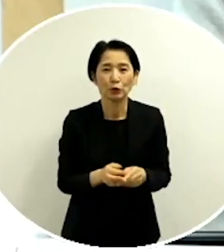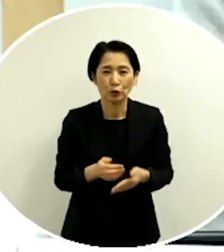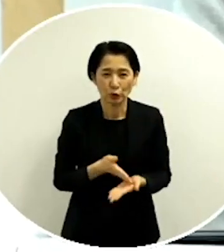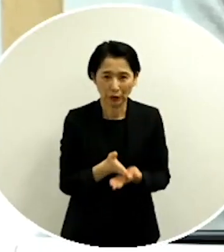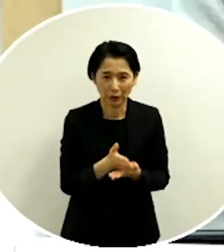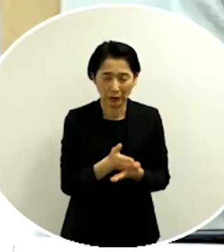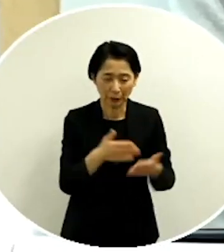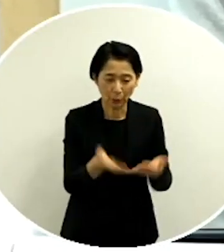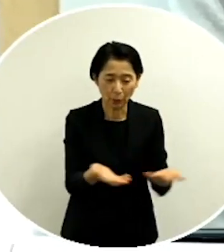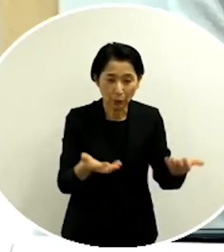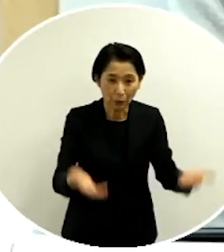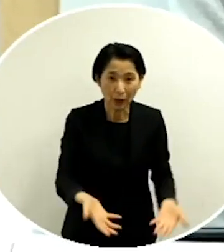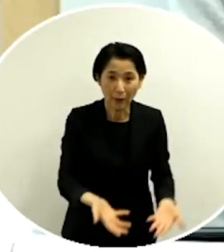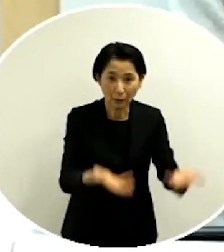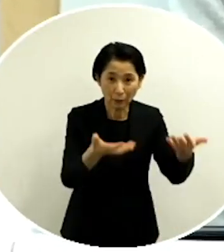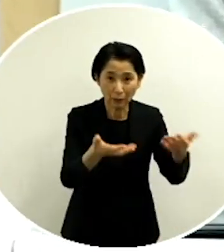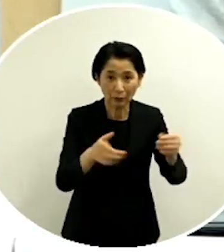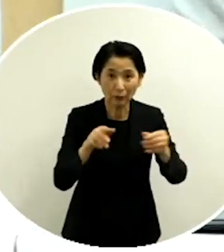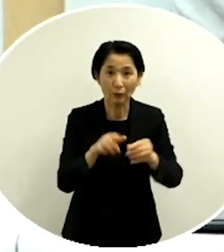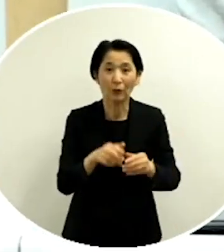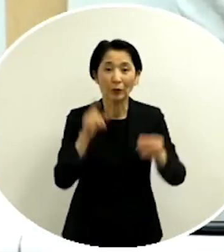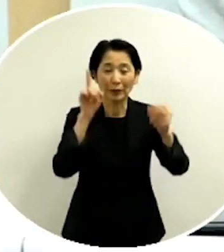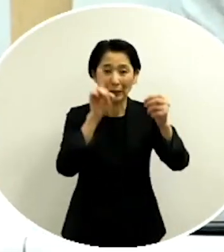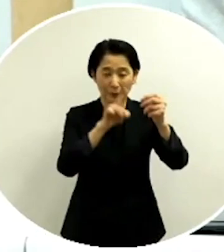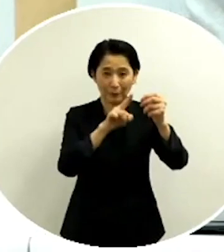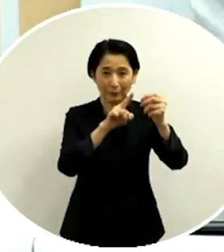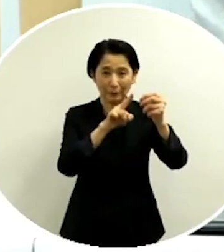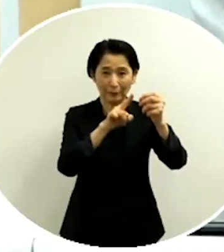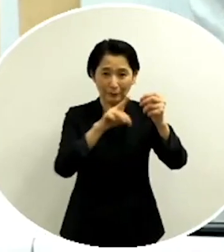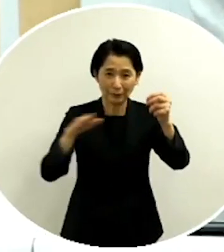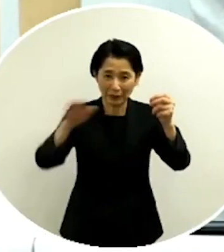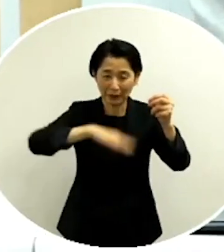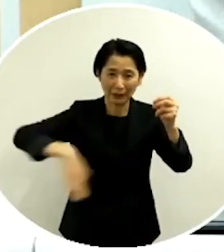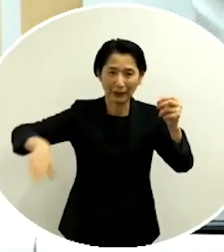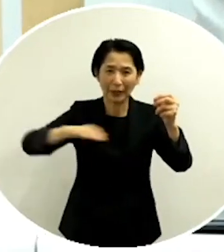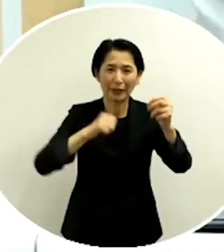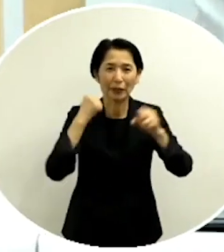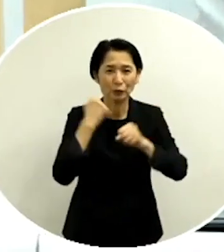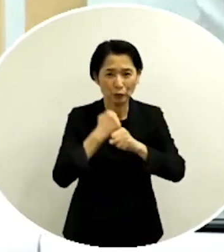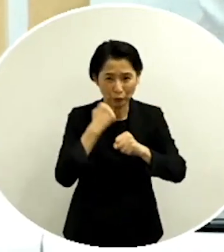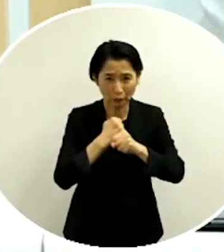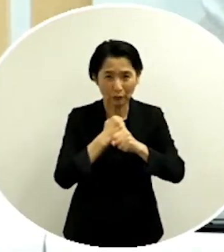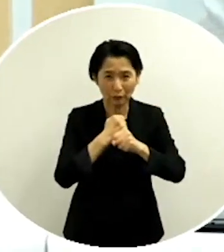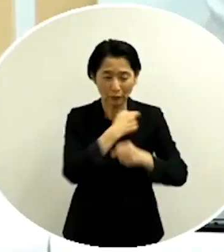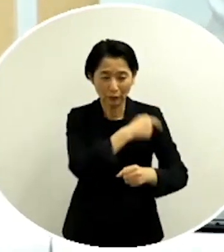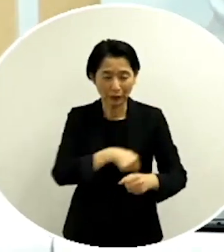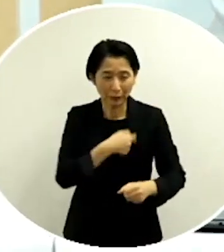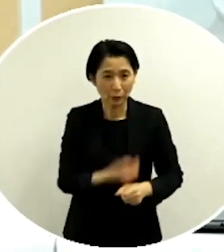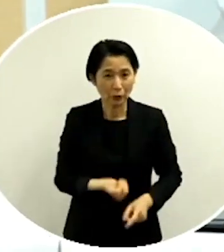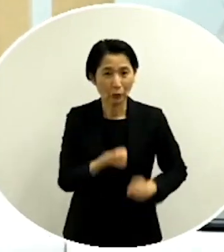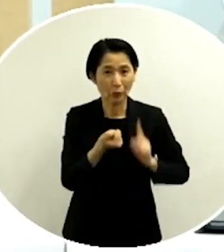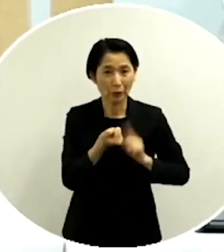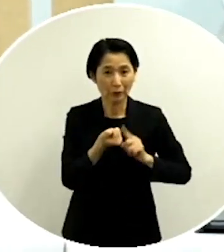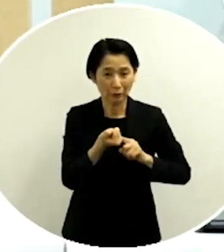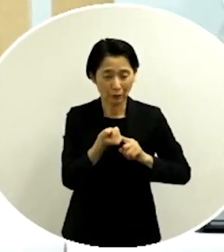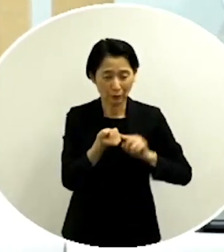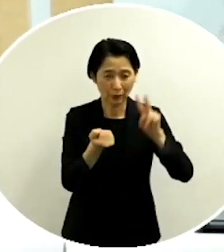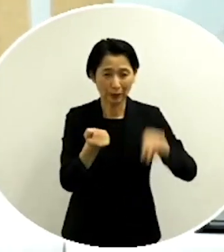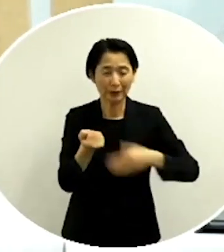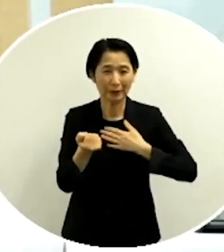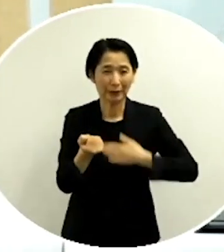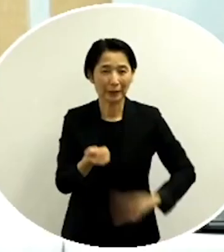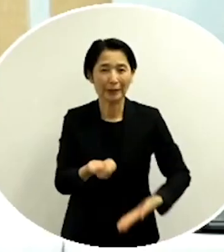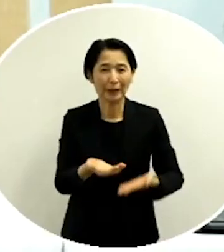政治これをつくっていくためにみんなで頑張っていこうという気持ちだということはぜひご理解いただいて今後ともとどうぞ